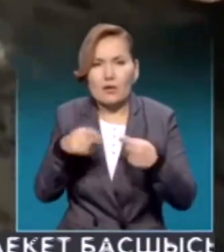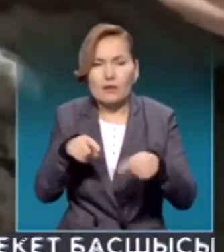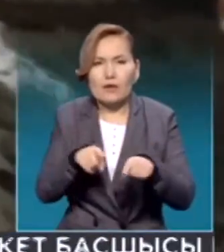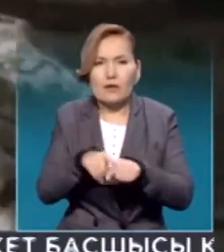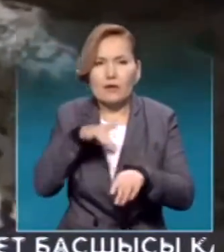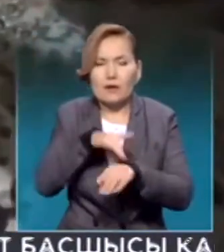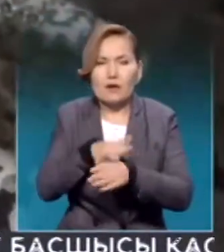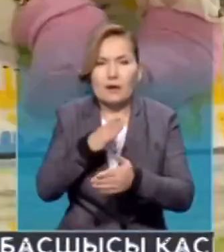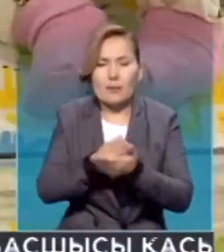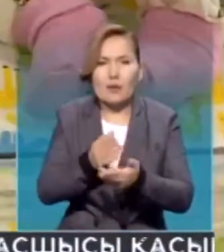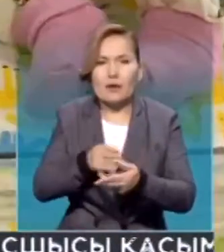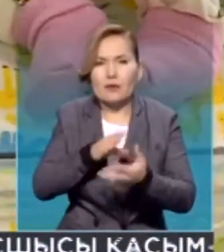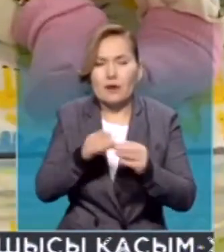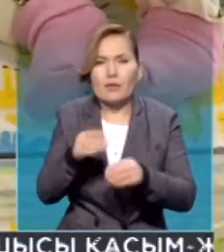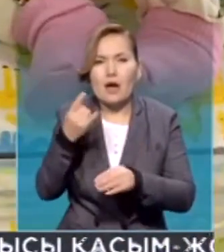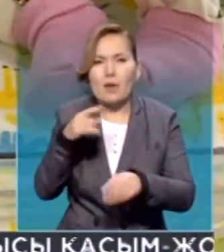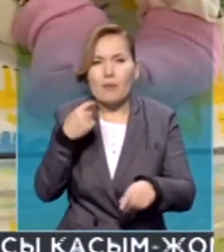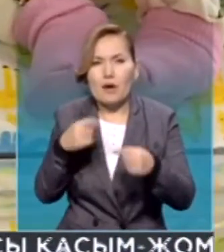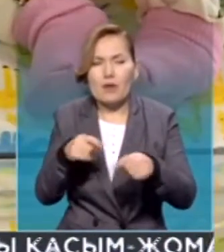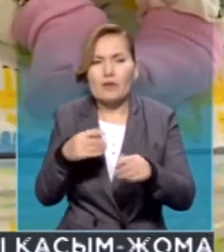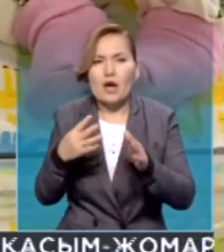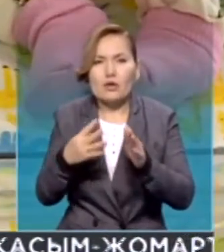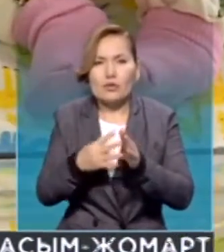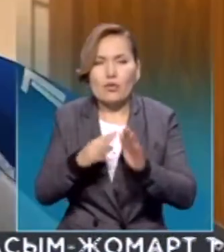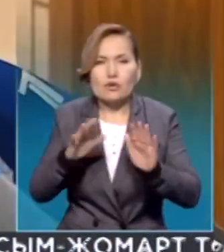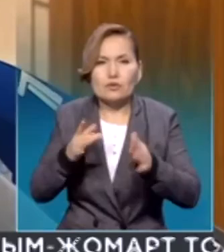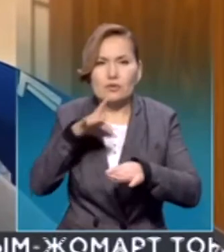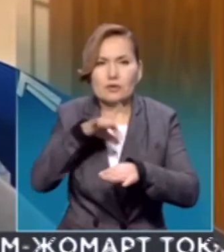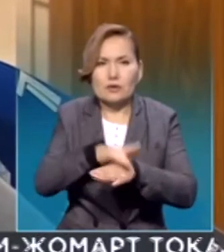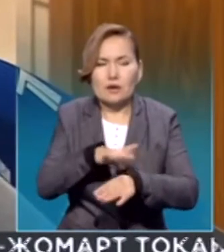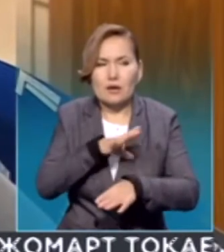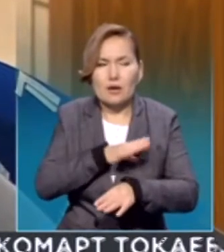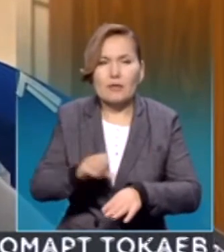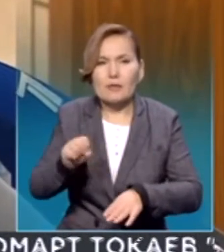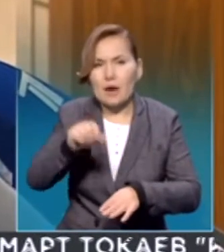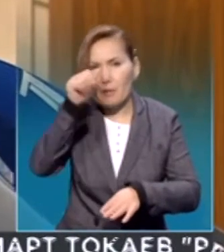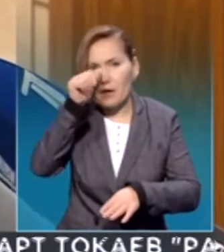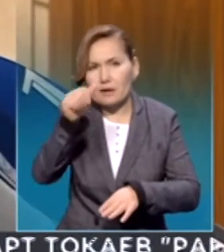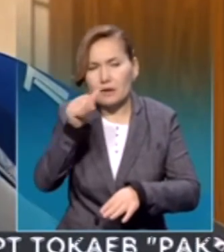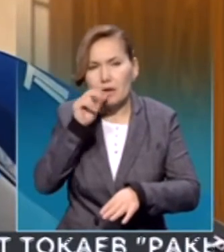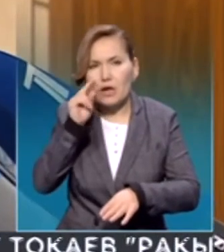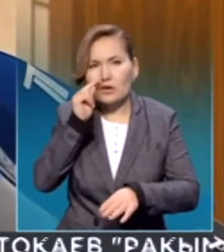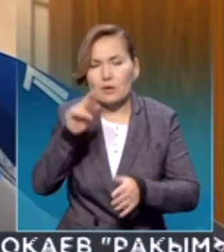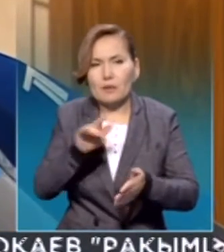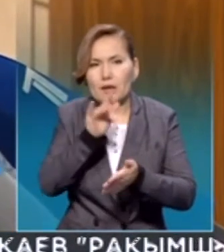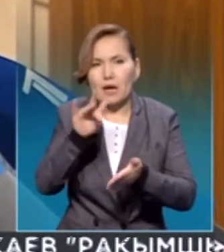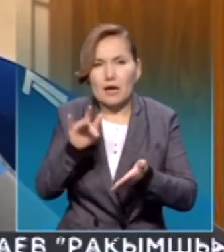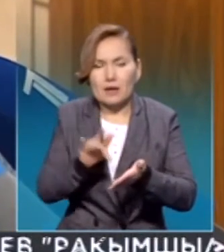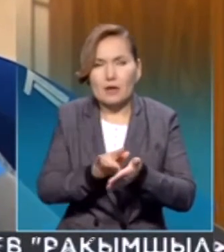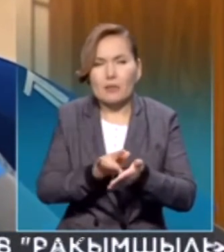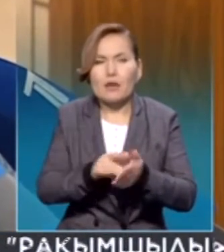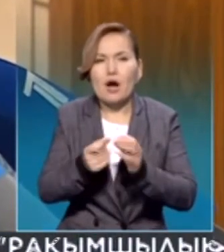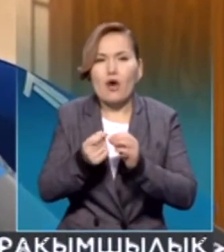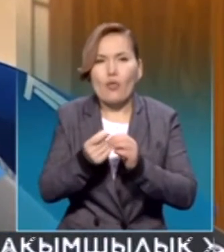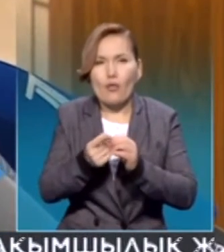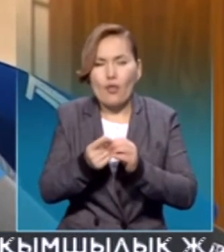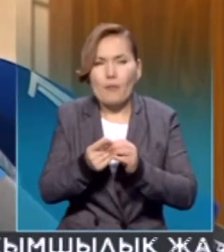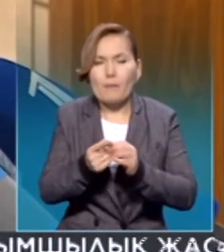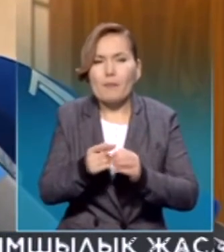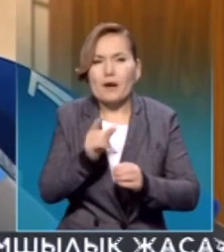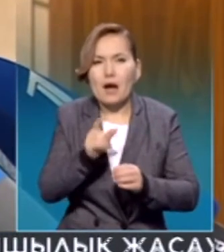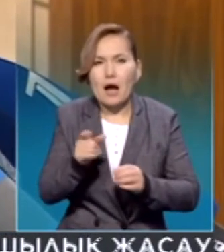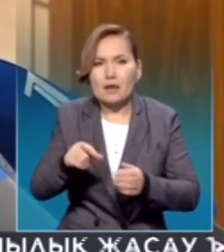да кездеседі. Жыл басынан бері бала сату бойынша 9 іс қозғалған. Тамыз айында осы Шымкент қаласында 11 адамнан